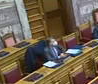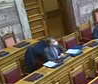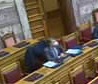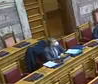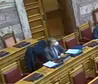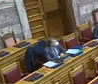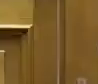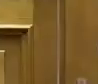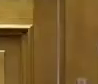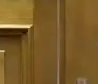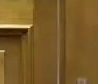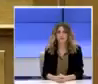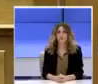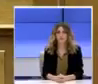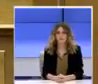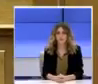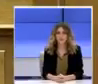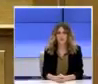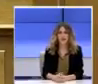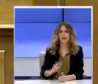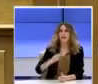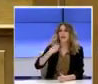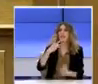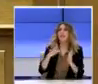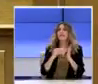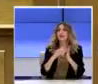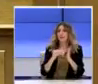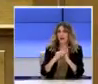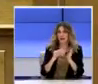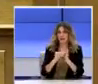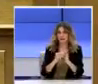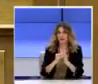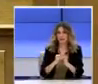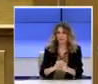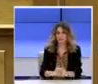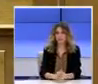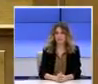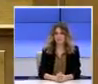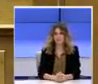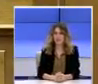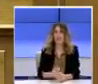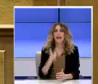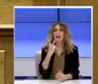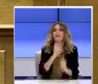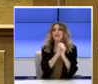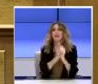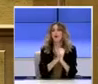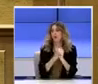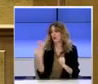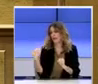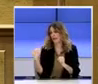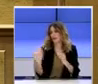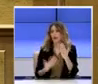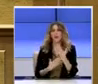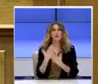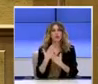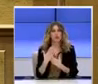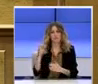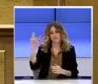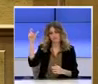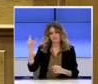Δεύτερο παράδειγμα. Το πρωί της Δευτέρας Ιανουαρίου ο κύριος